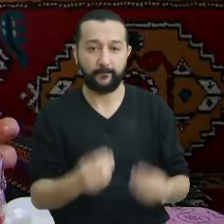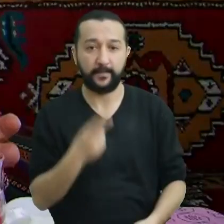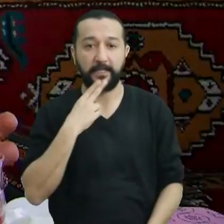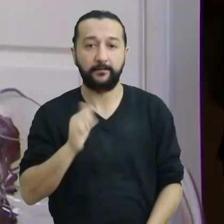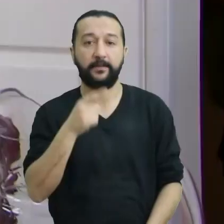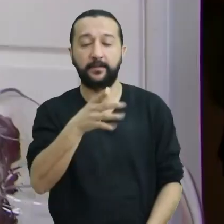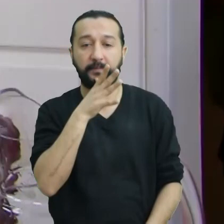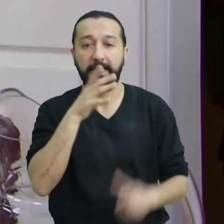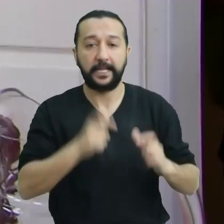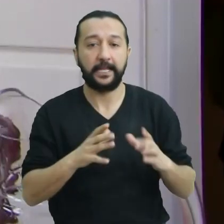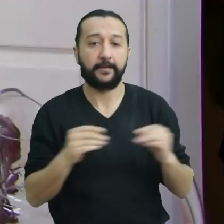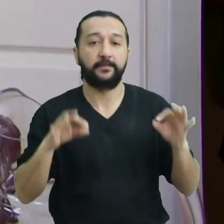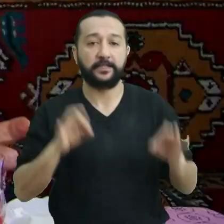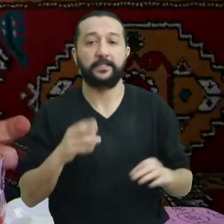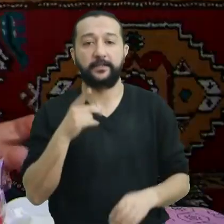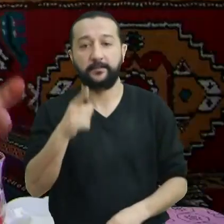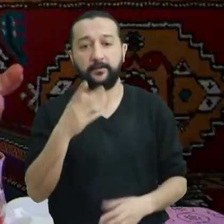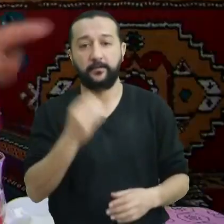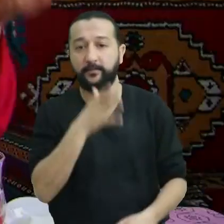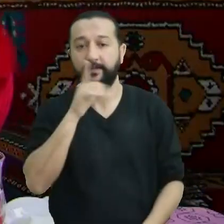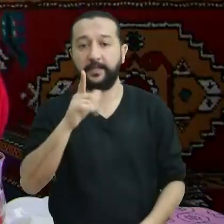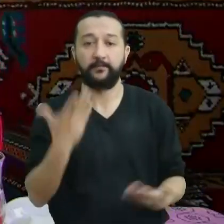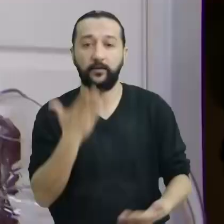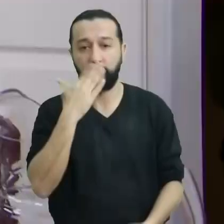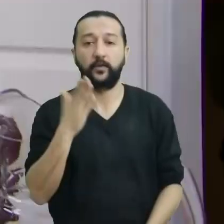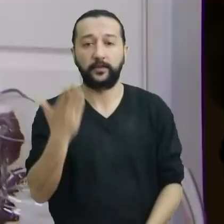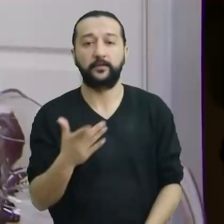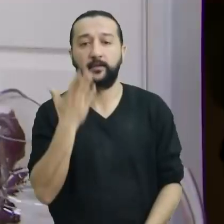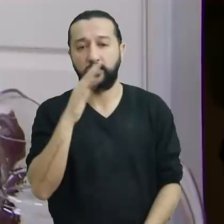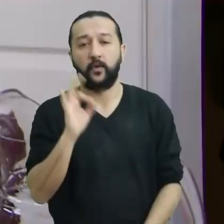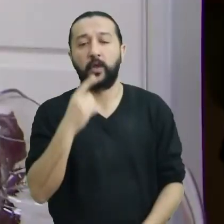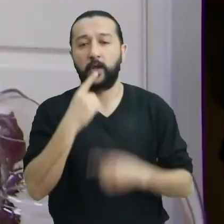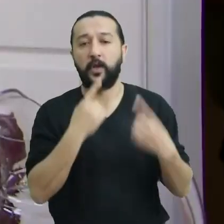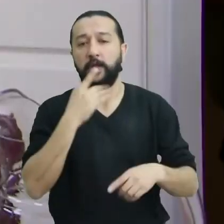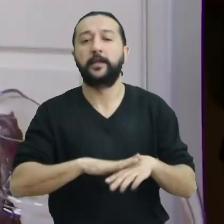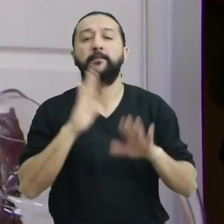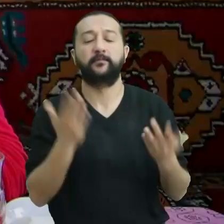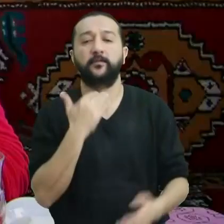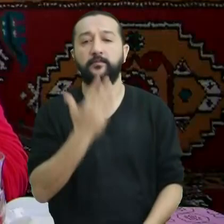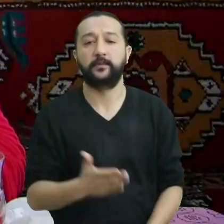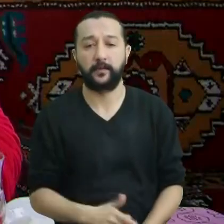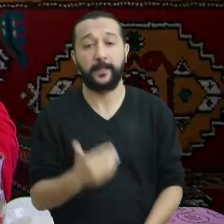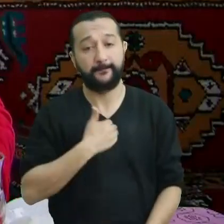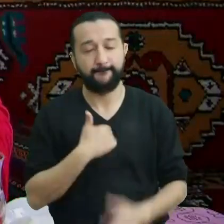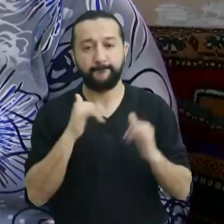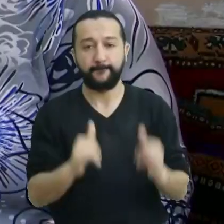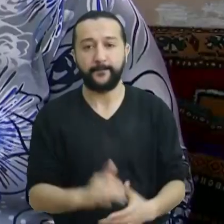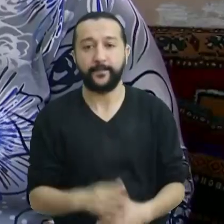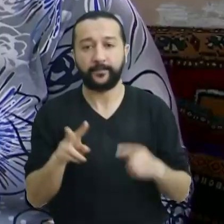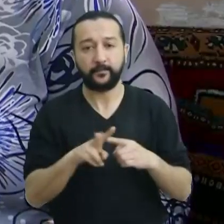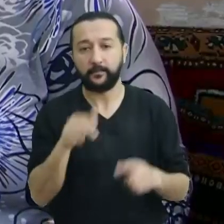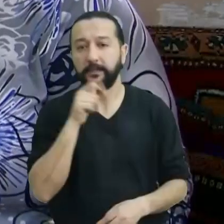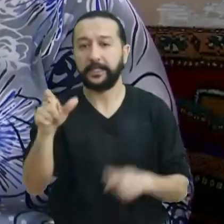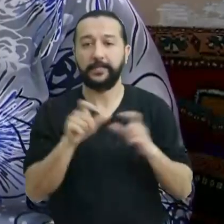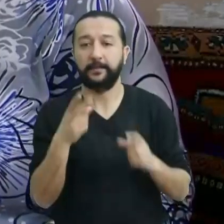kadir kıymet bilen nerede Mahmut Bey şimdi? Hatırlayalım bunlar. Bilmeleri lazım aslında mı? Yok işte. Yok canım öyle konuşmayalım gene de. Bence de Kemal